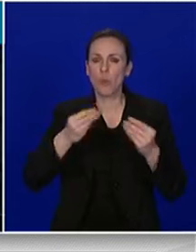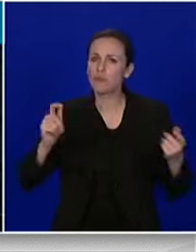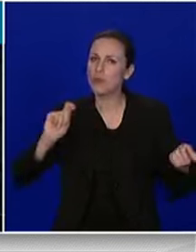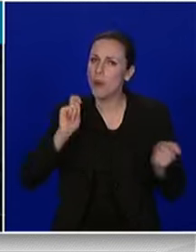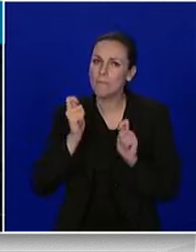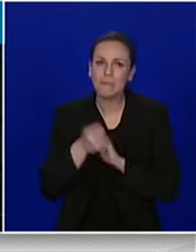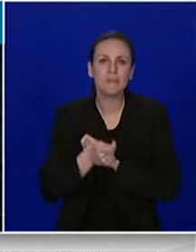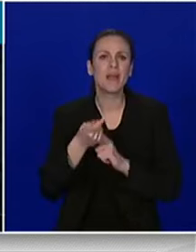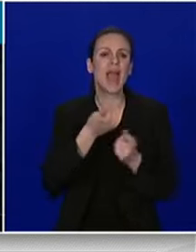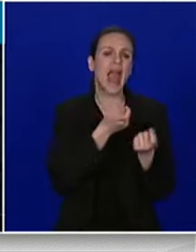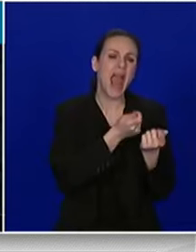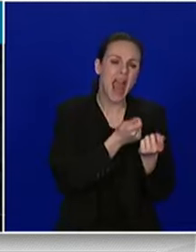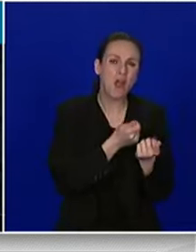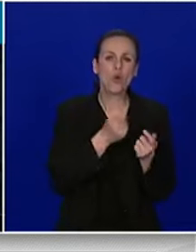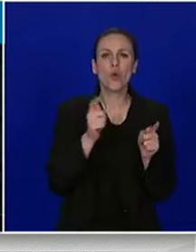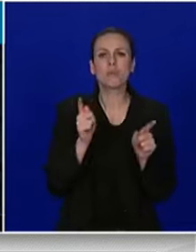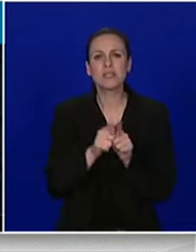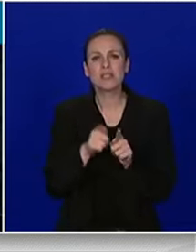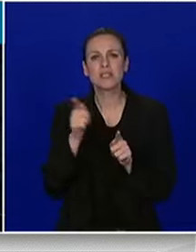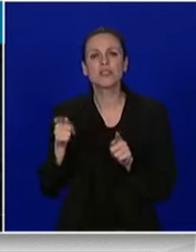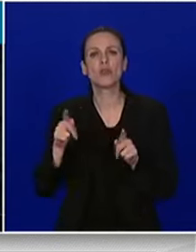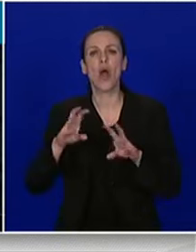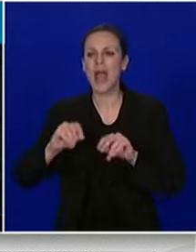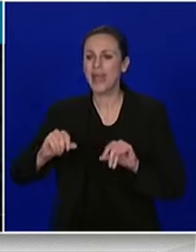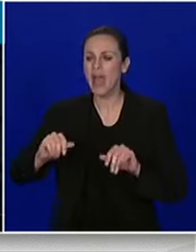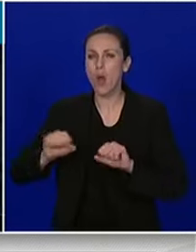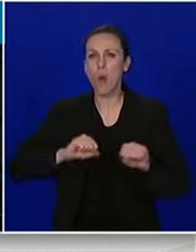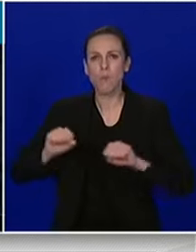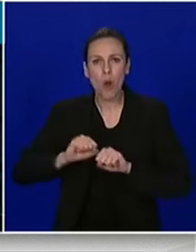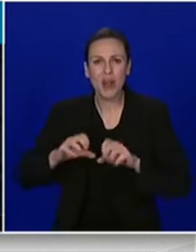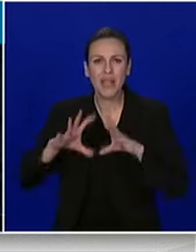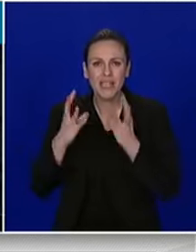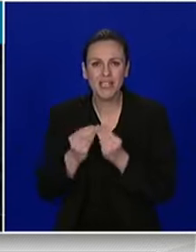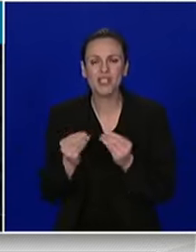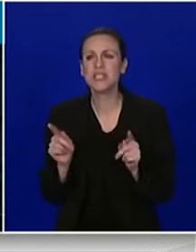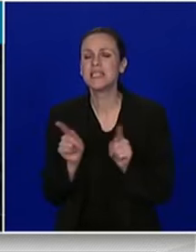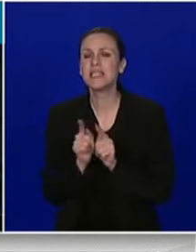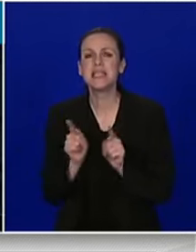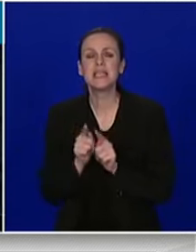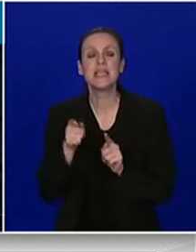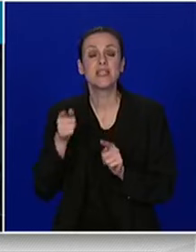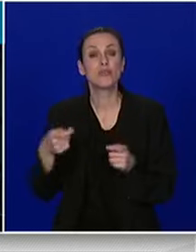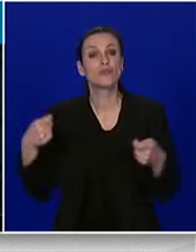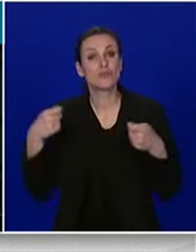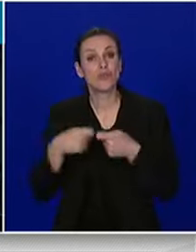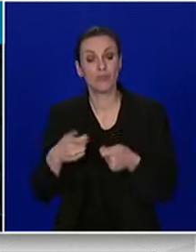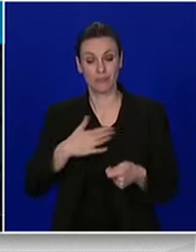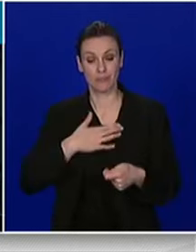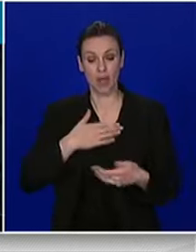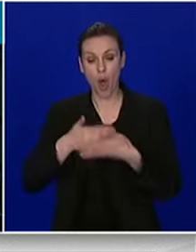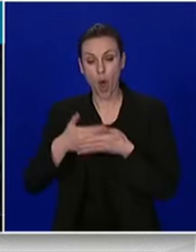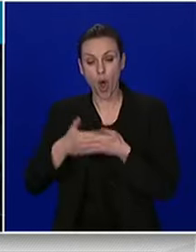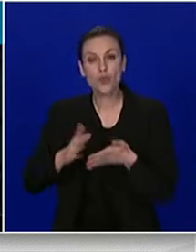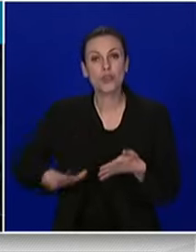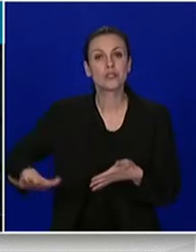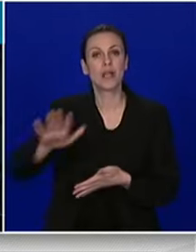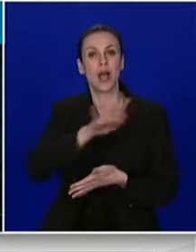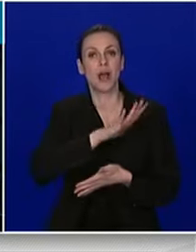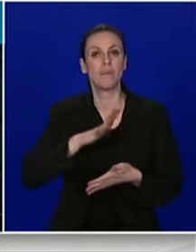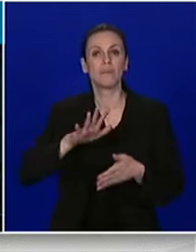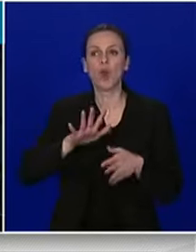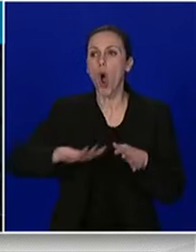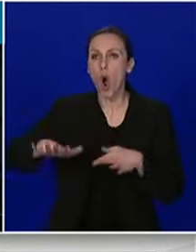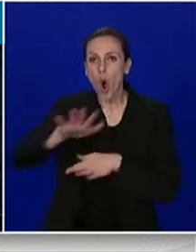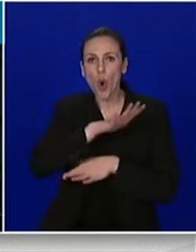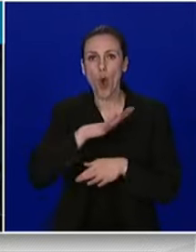onih ekonomskih, tako i geopolitičkih, tako i kad je u pitanju naš odnos prema okolišu, ali i